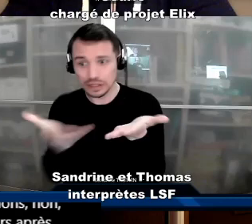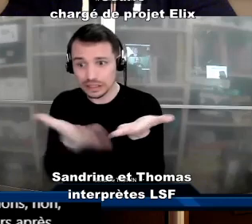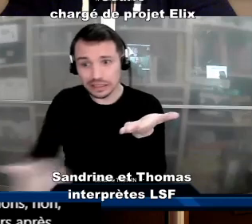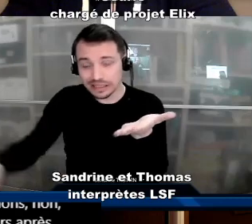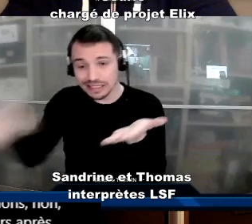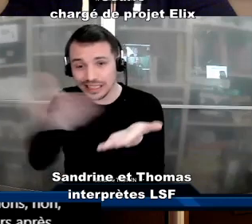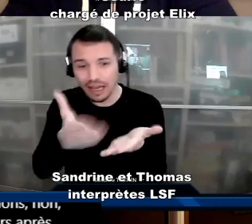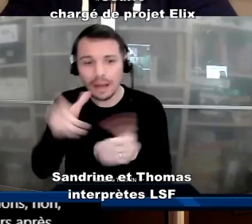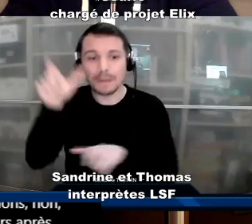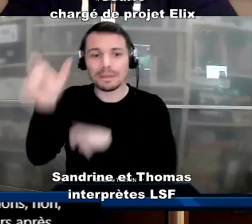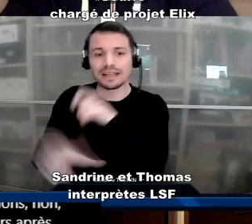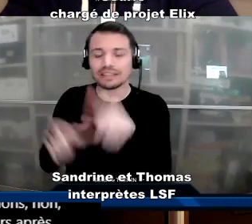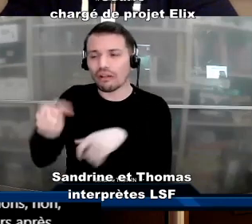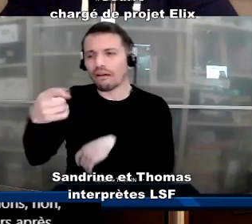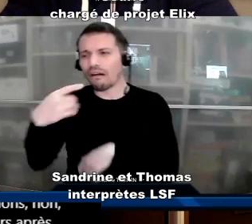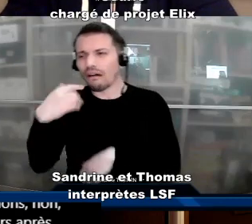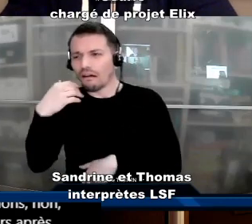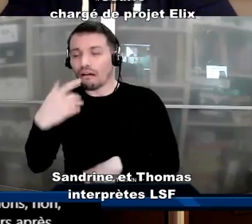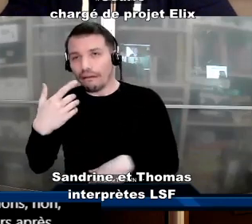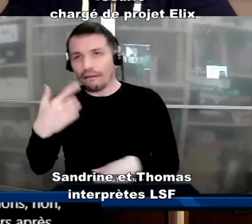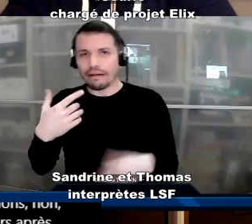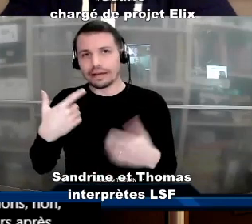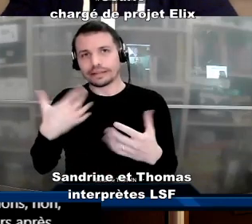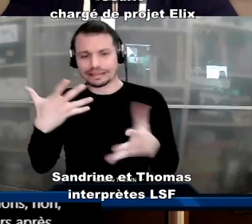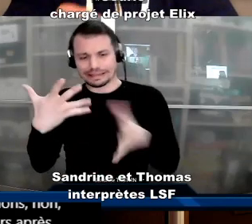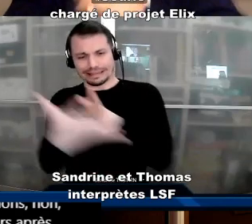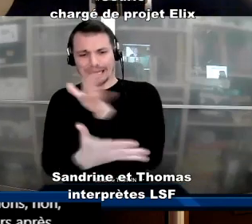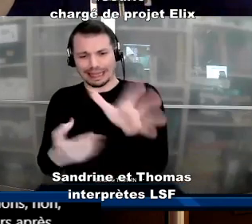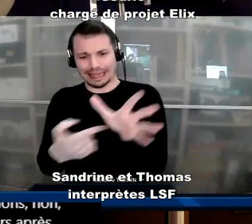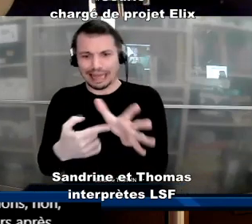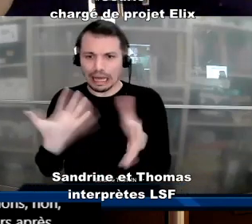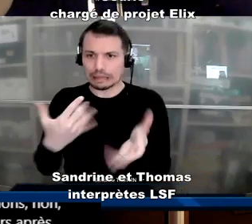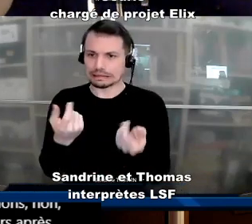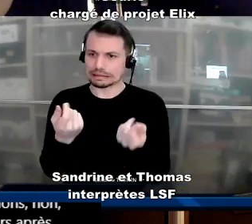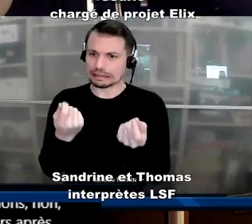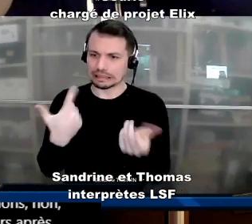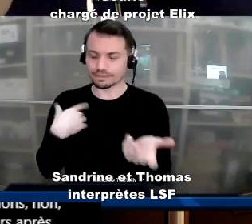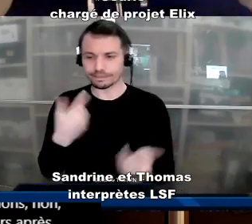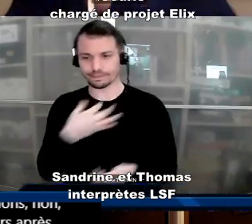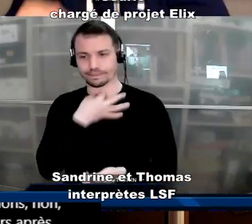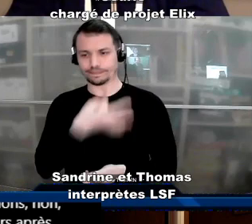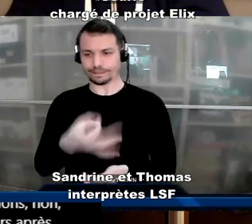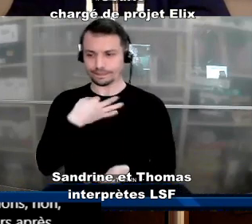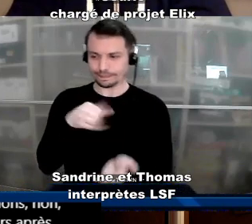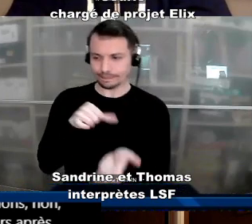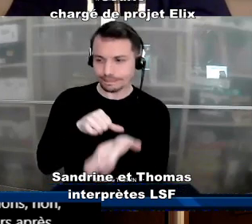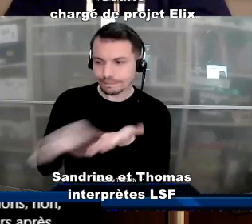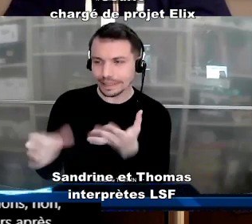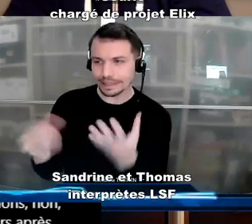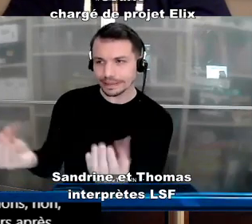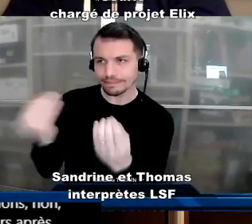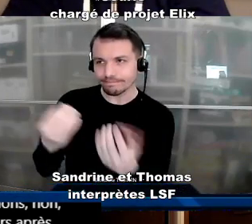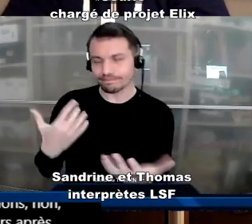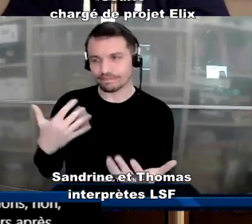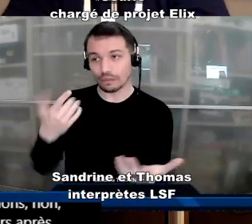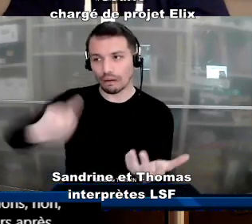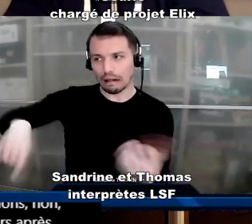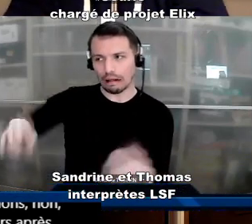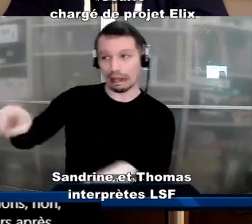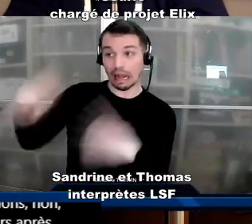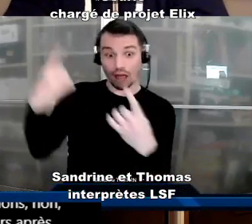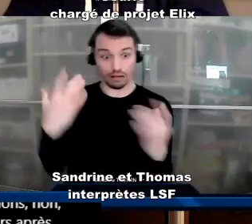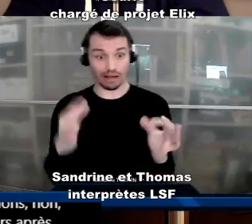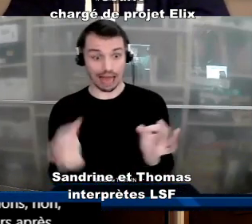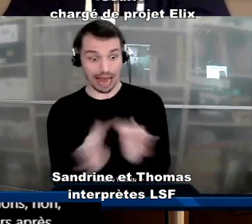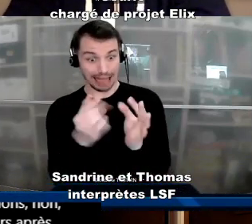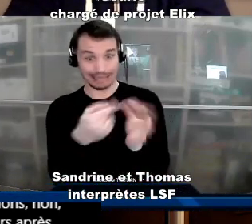se plaignent que l'accès à la langue des signes, faut avoir un peu de sous, parce que c'est pas donné. Et bah, là justement, si, Elix, c'est gratuit,